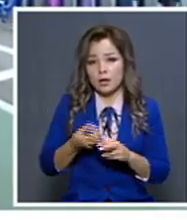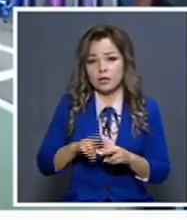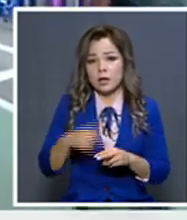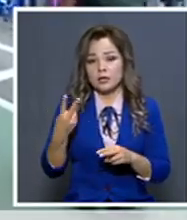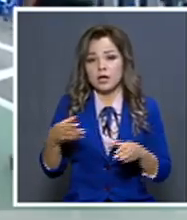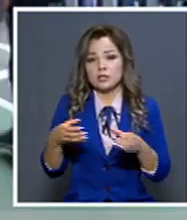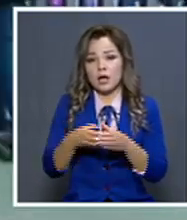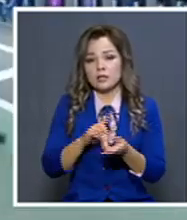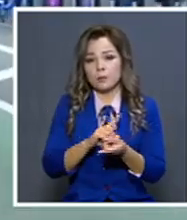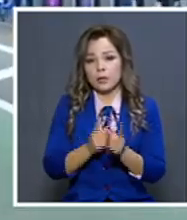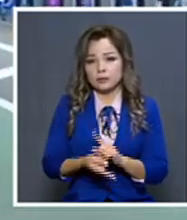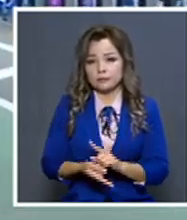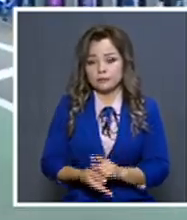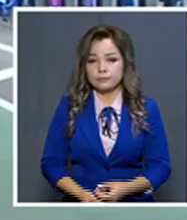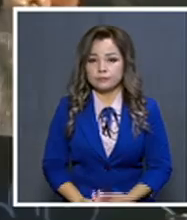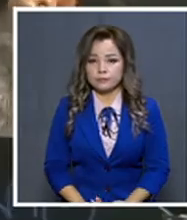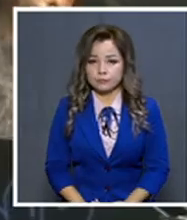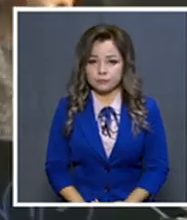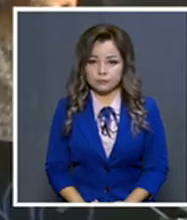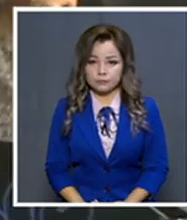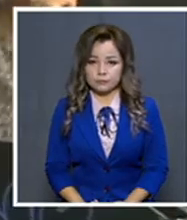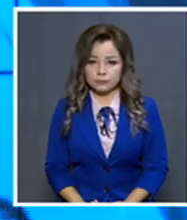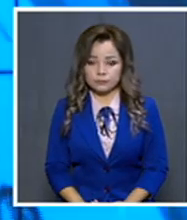екінші штатқа айналмақ.